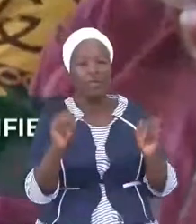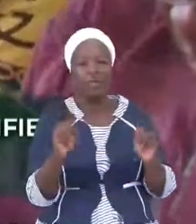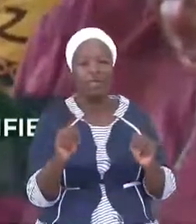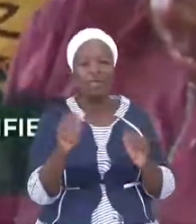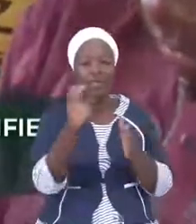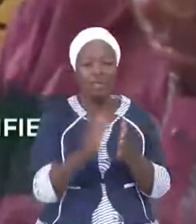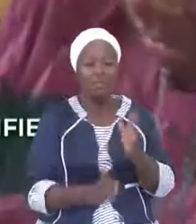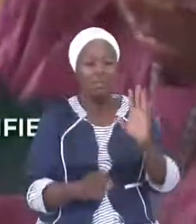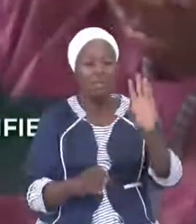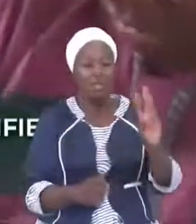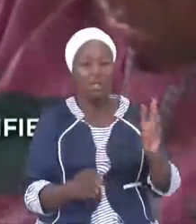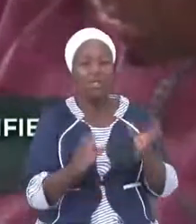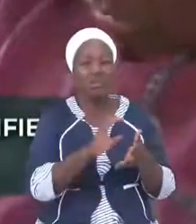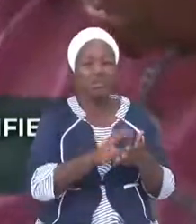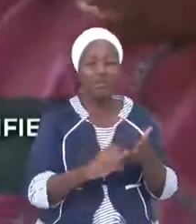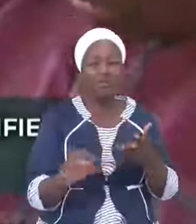allons